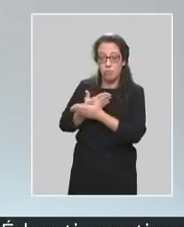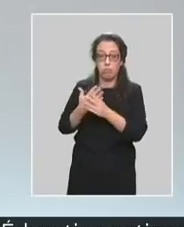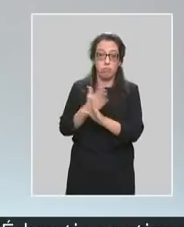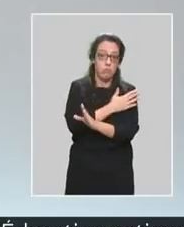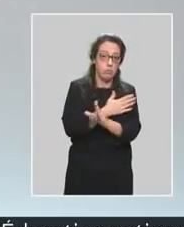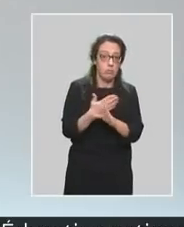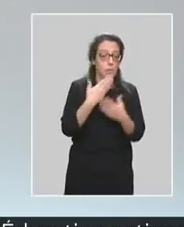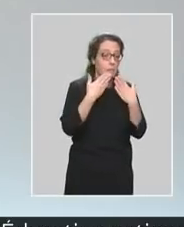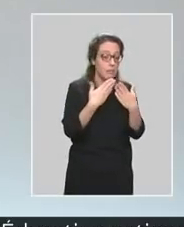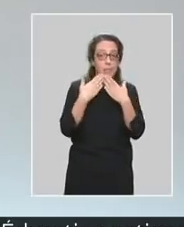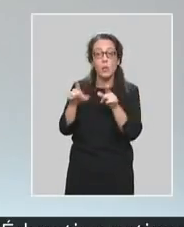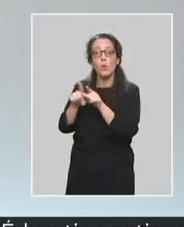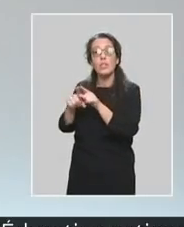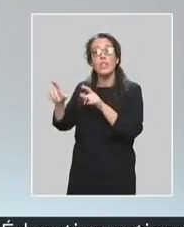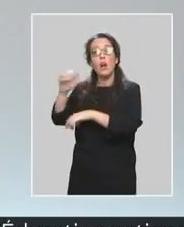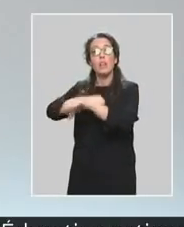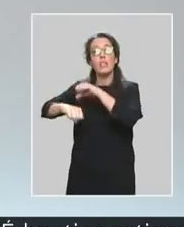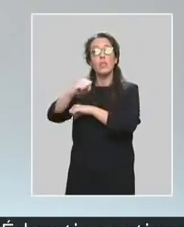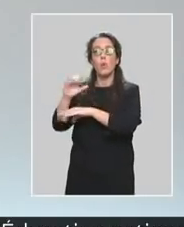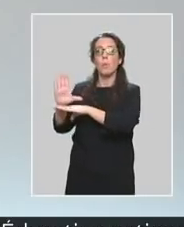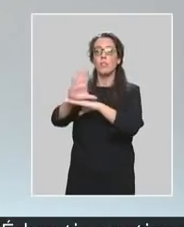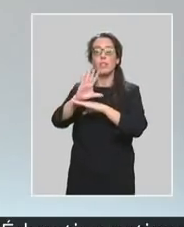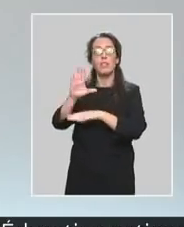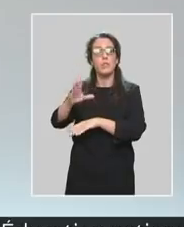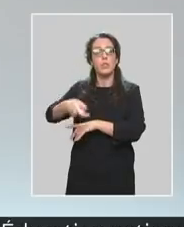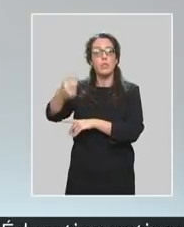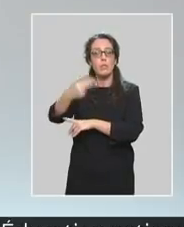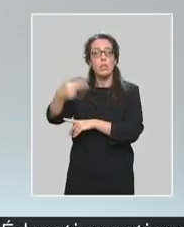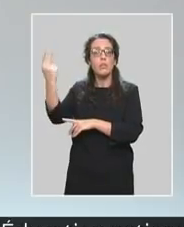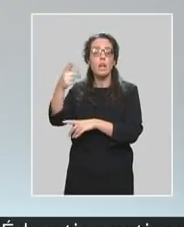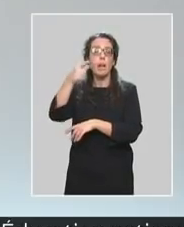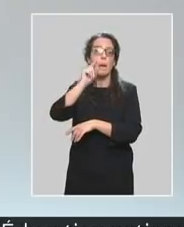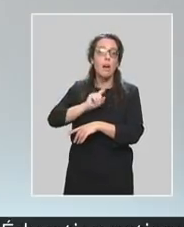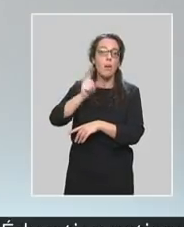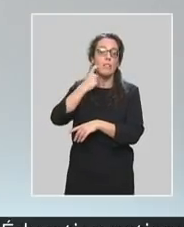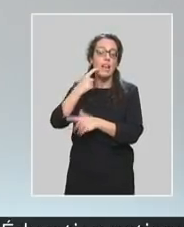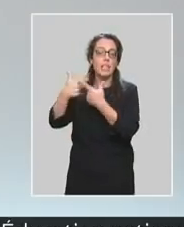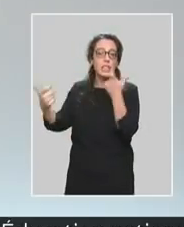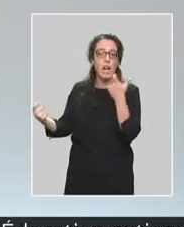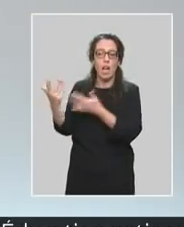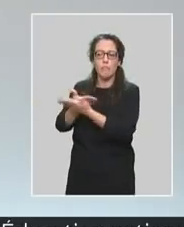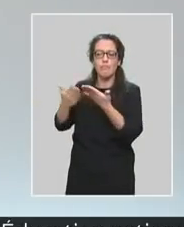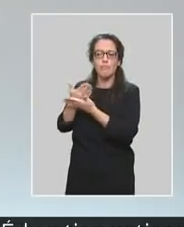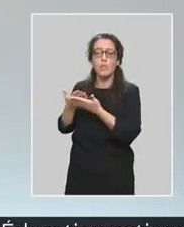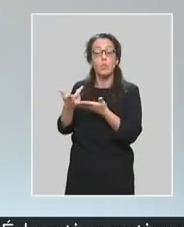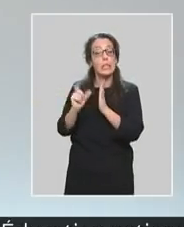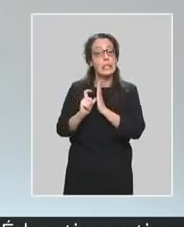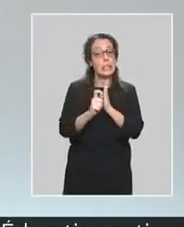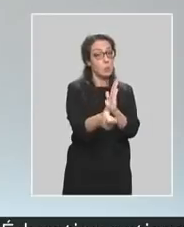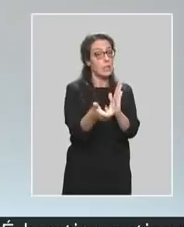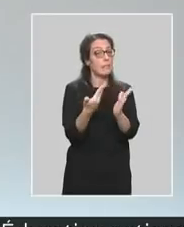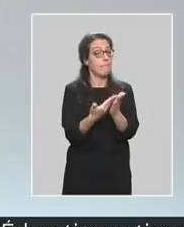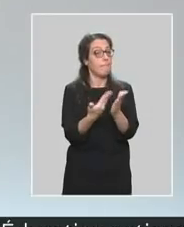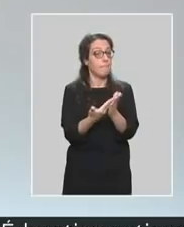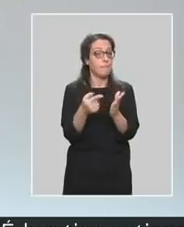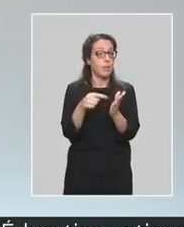les organisations représentatives de l'éducation nationale et les organisations de parents d'élèves. Ce dispositif est donc conçu pour